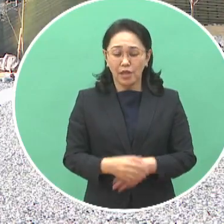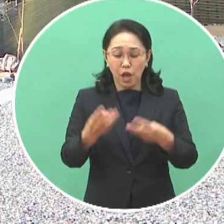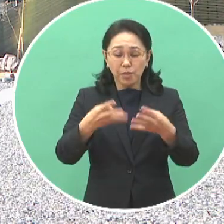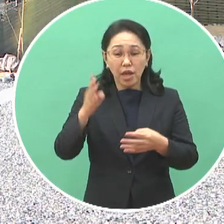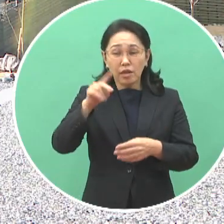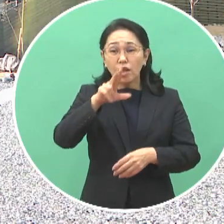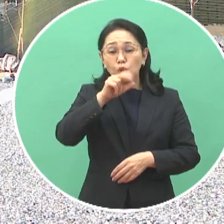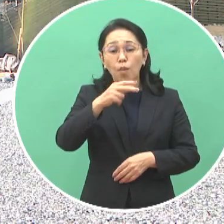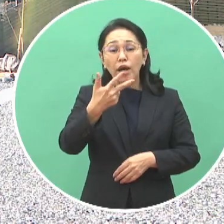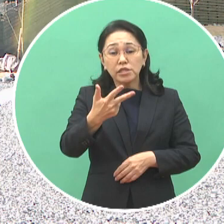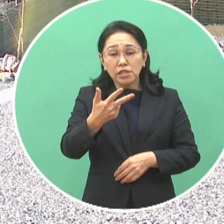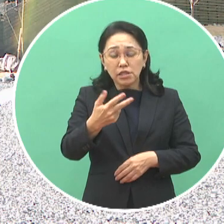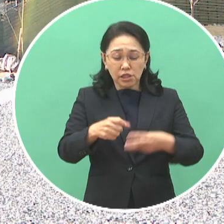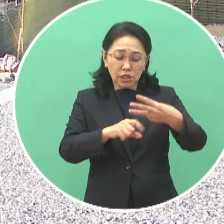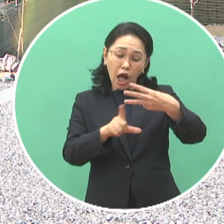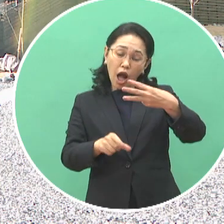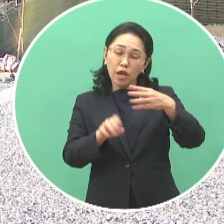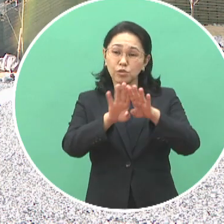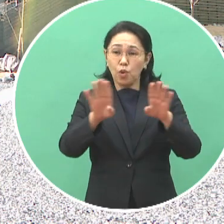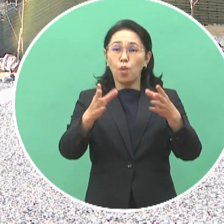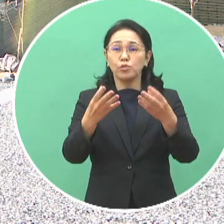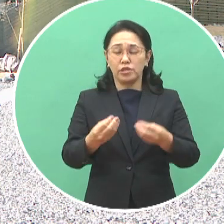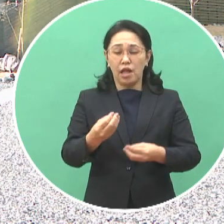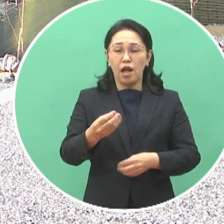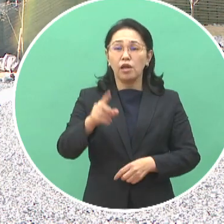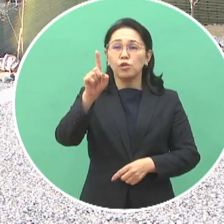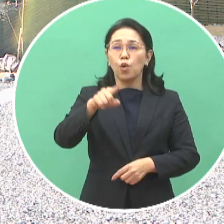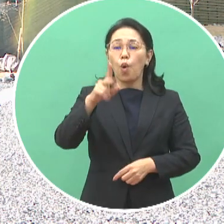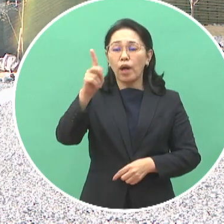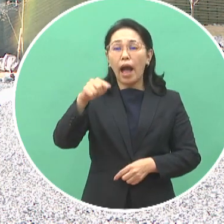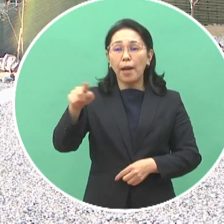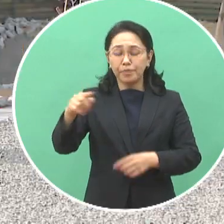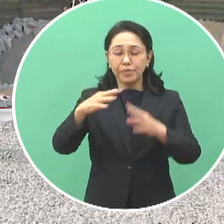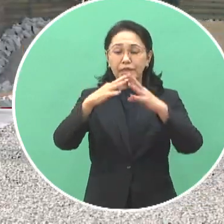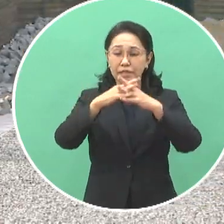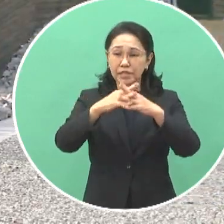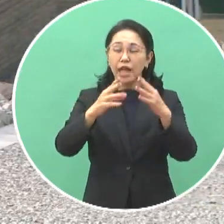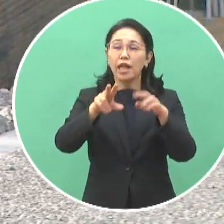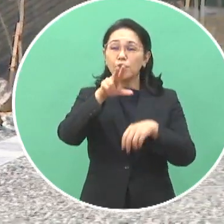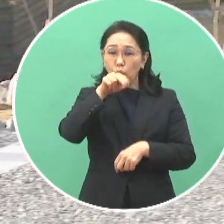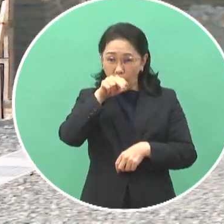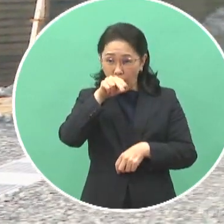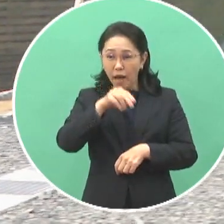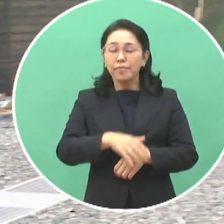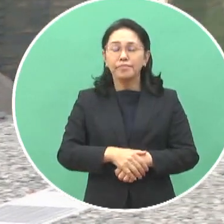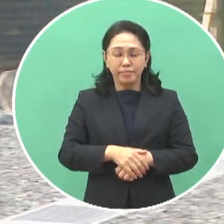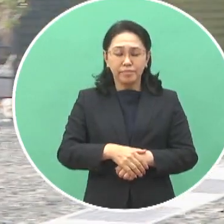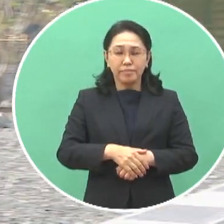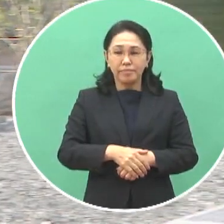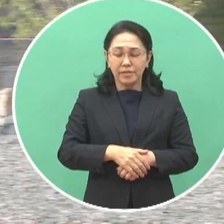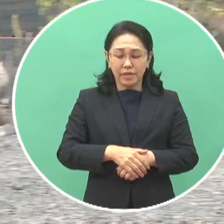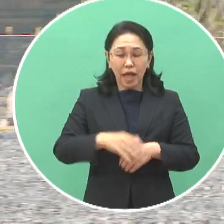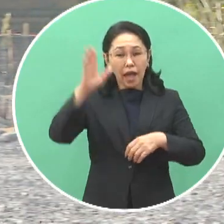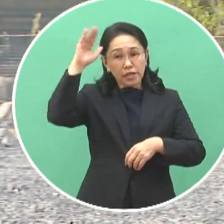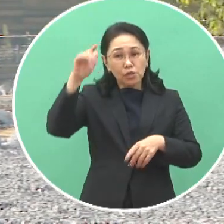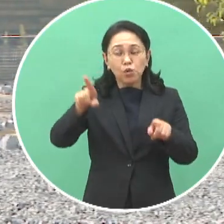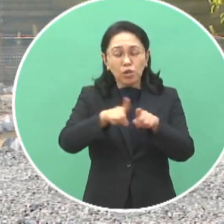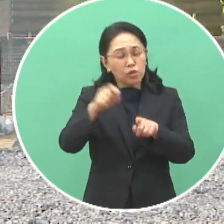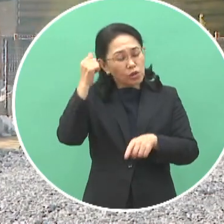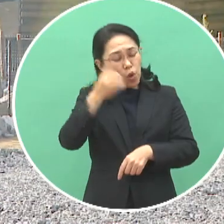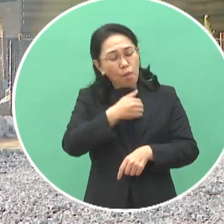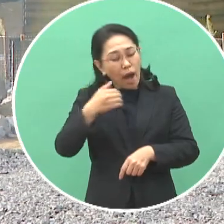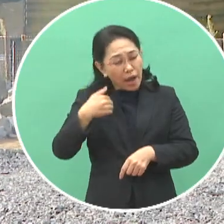三重県鳥羽市に先月オープンした野館伊勢鳥羽。愛犬と宿泊できる客室8